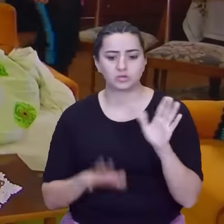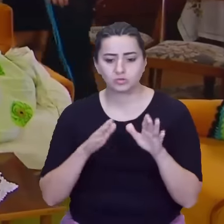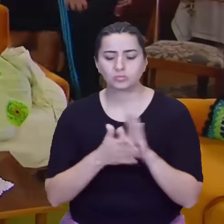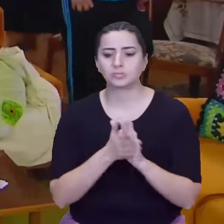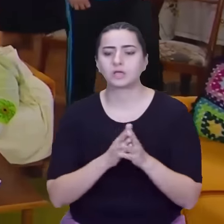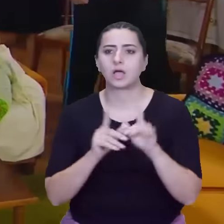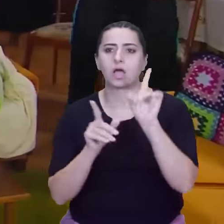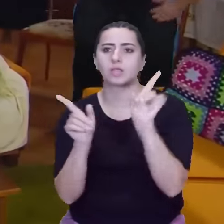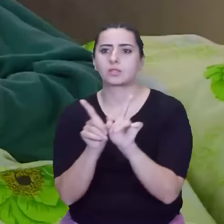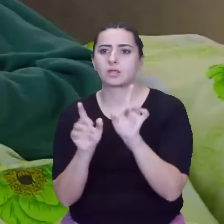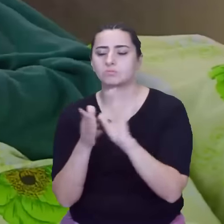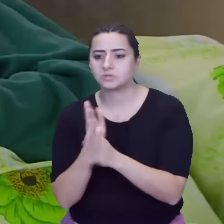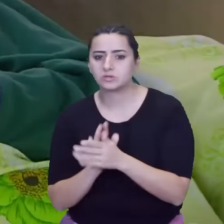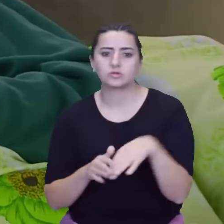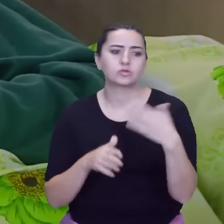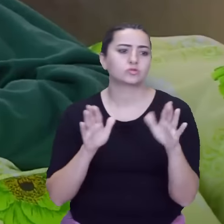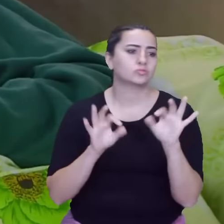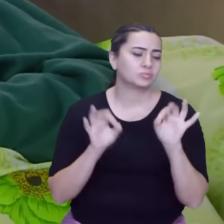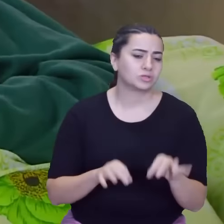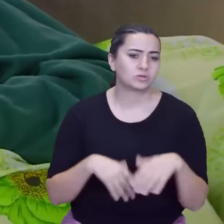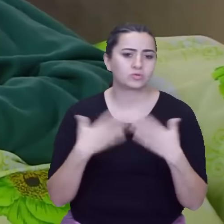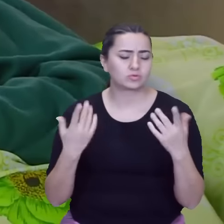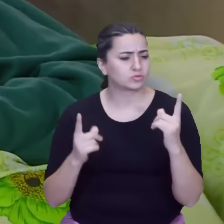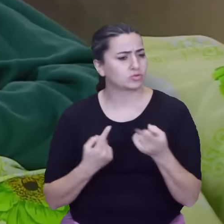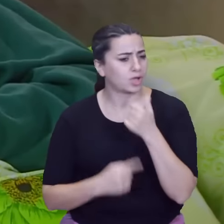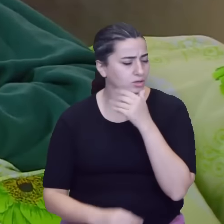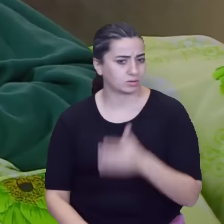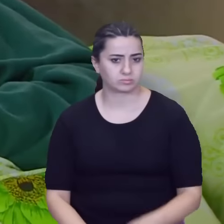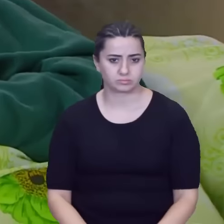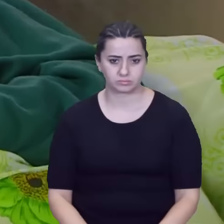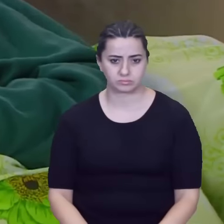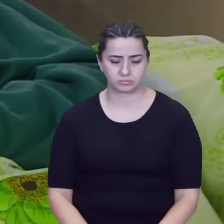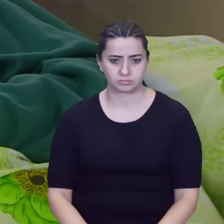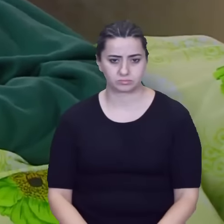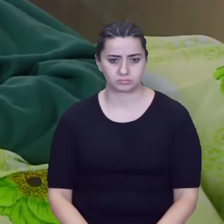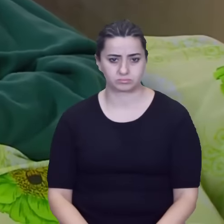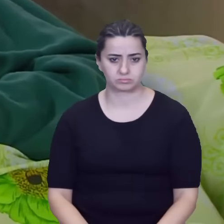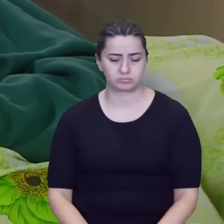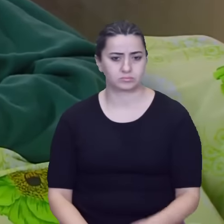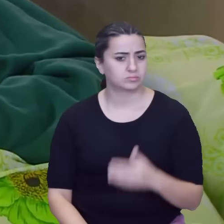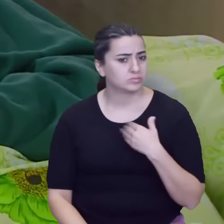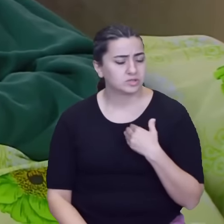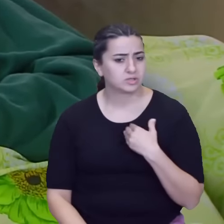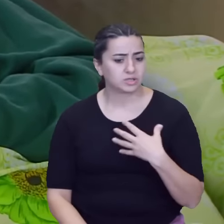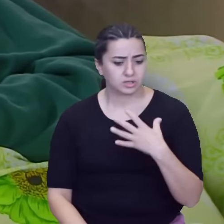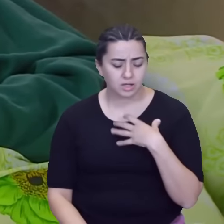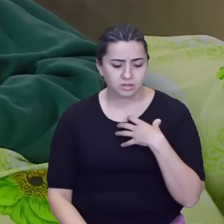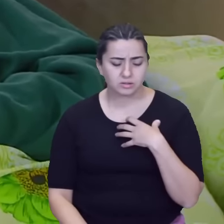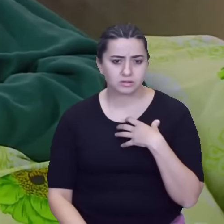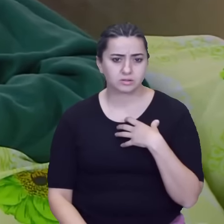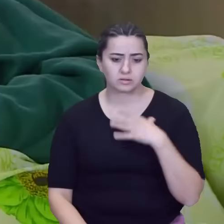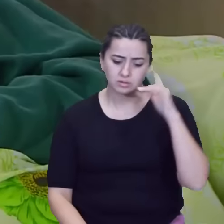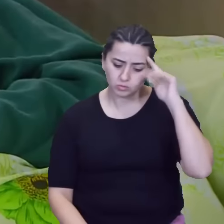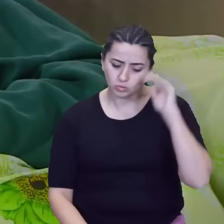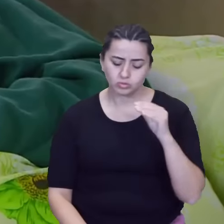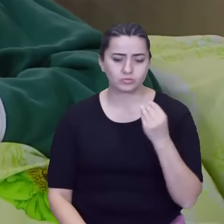kuşu bitse anteni başlıyor. Anteni bitse kuşu başlıyor. Çok acayip bir tip ya. Ya biz durup dururken kendi başımızı